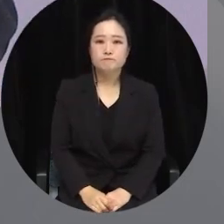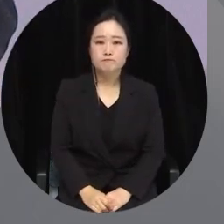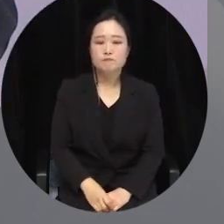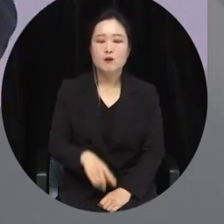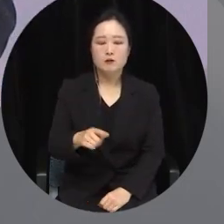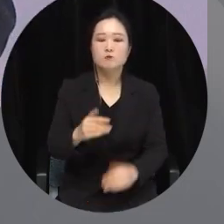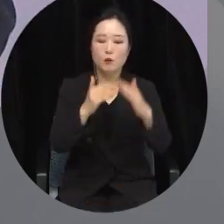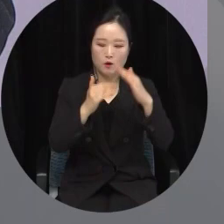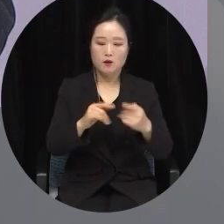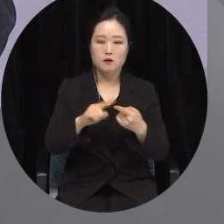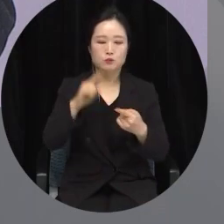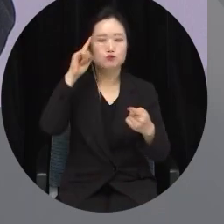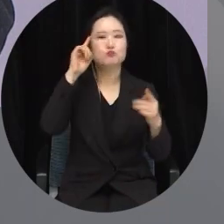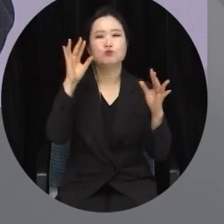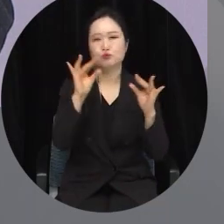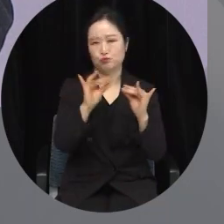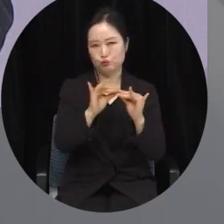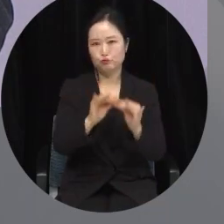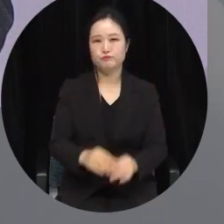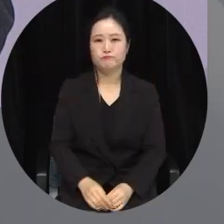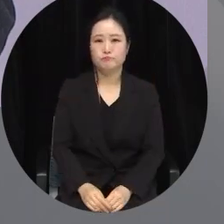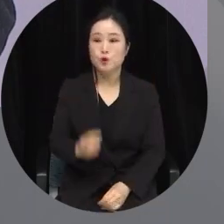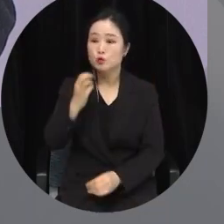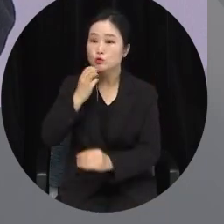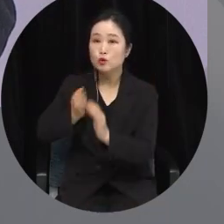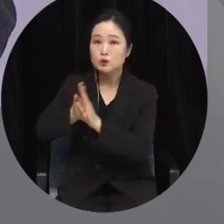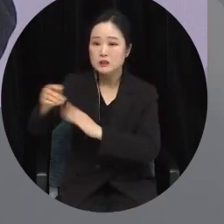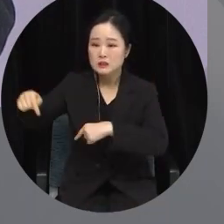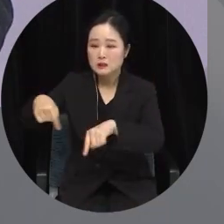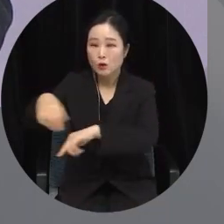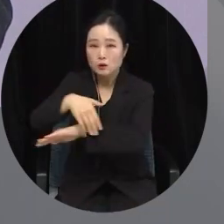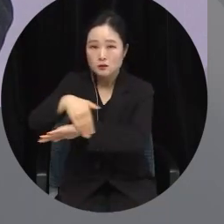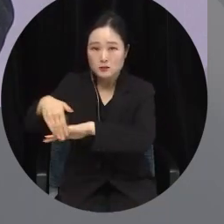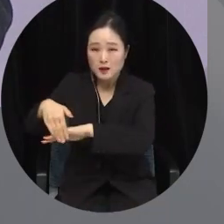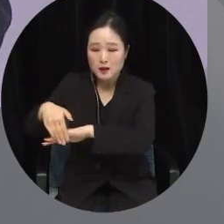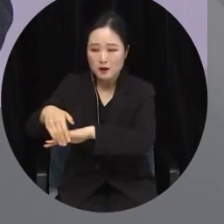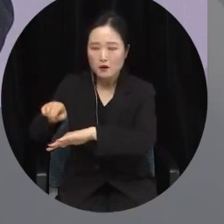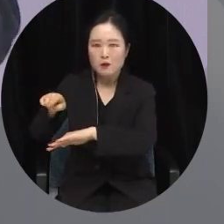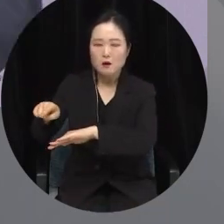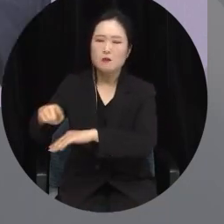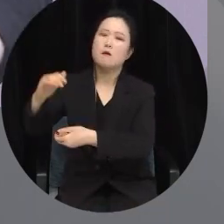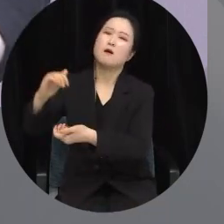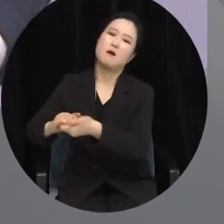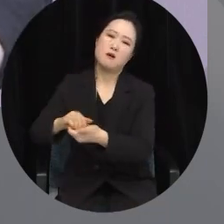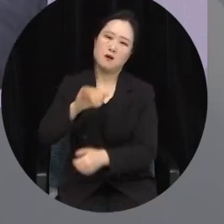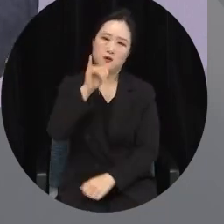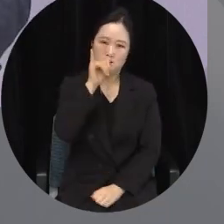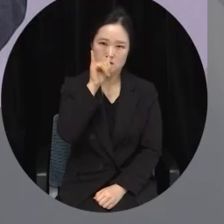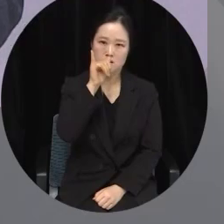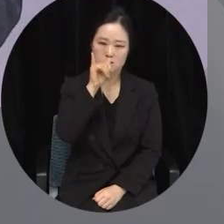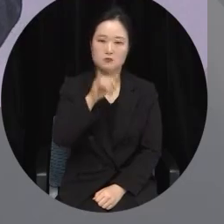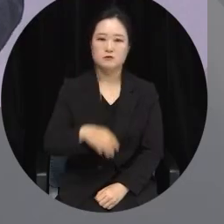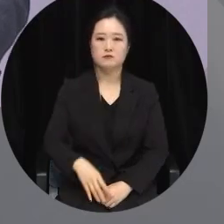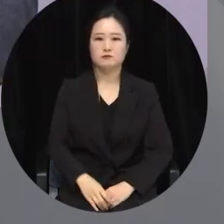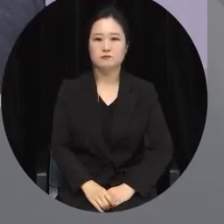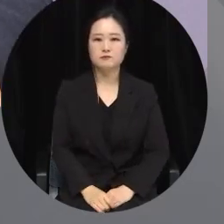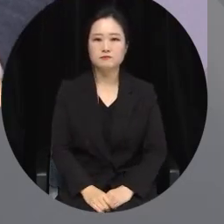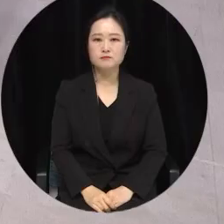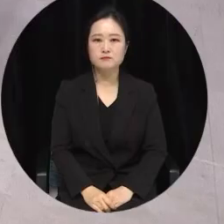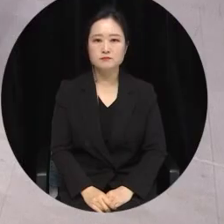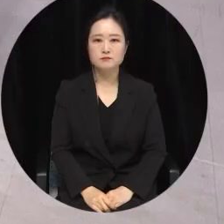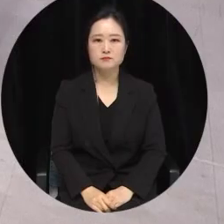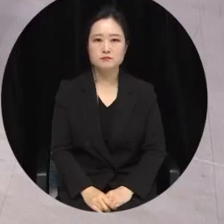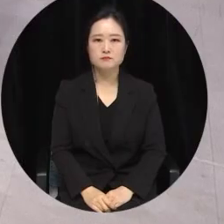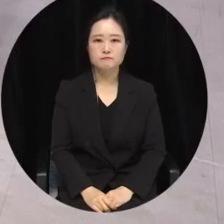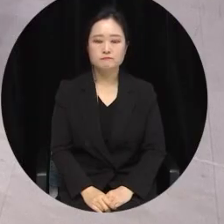공감하고 이게 단순하게 서울시 정책만으로는 이게 개선하는 데 한계가 있다는 말씀을 다시 한번 지적하겠습니다.